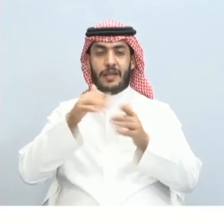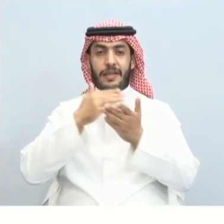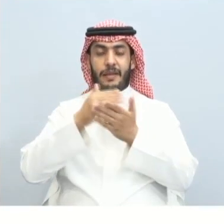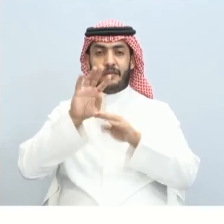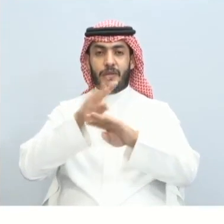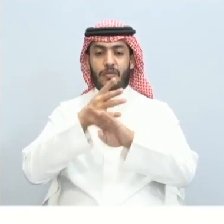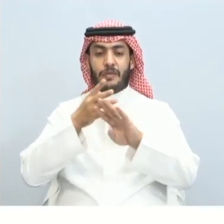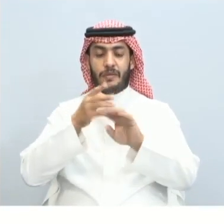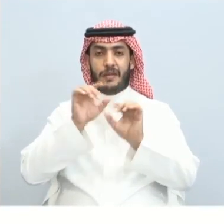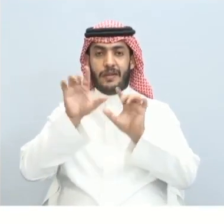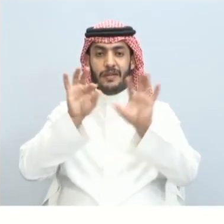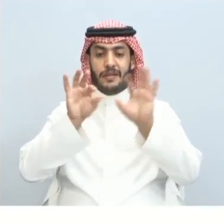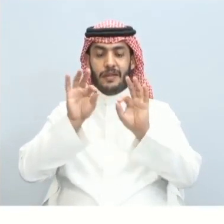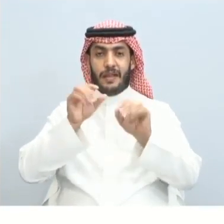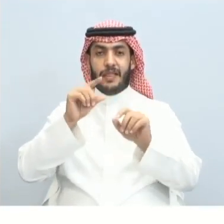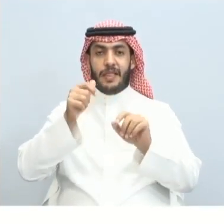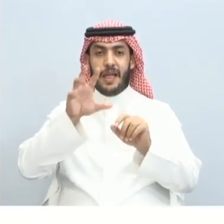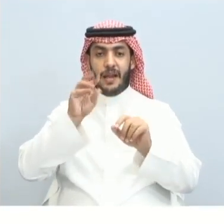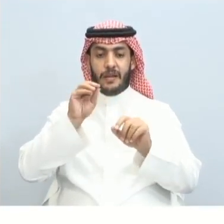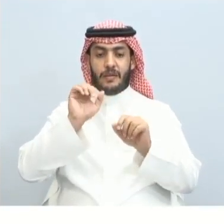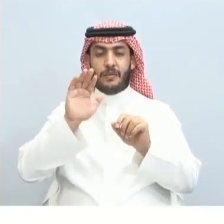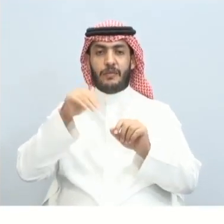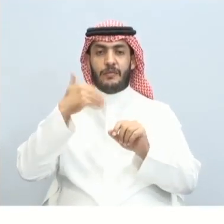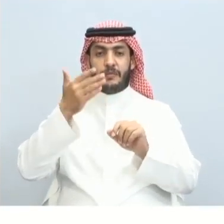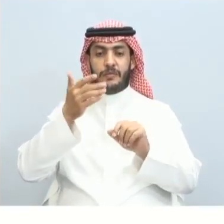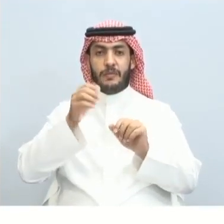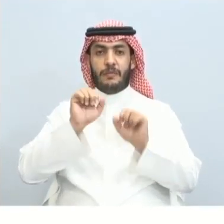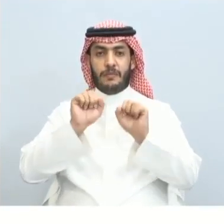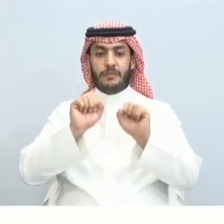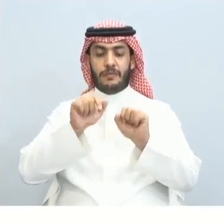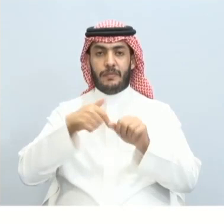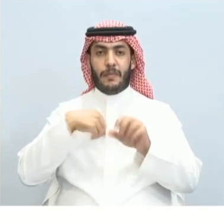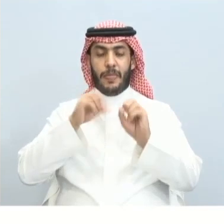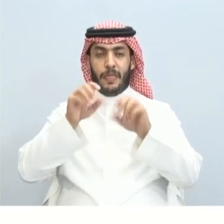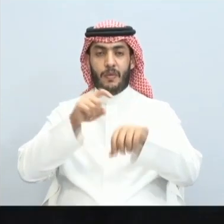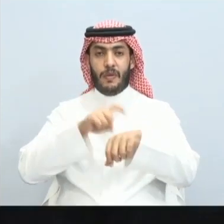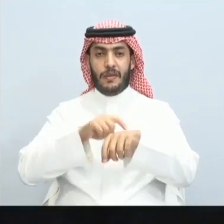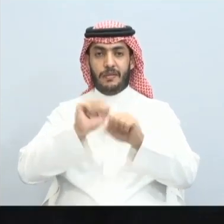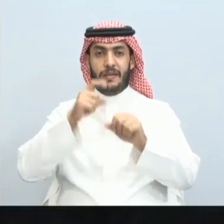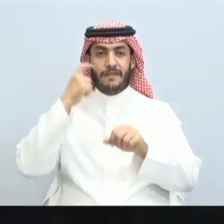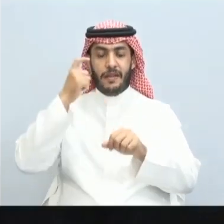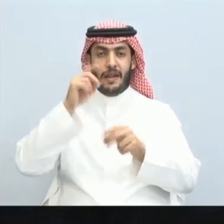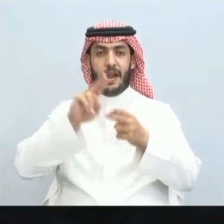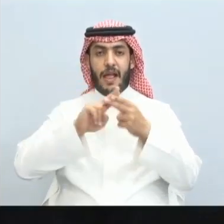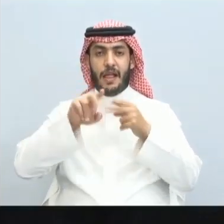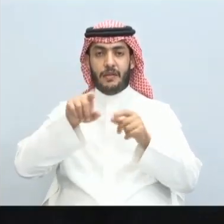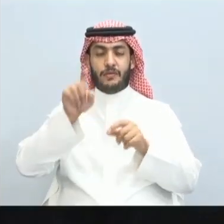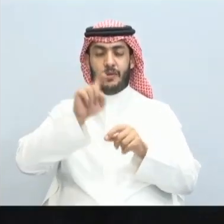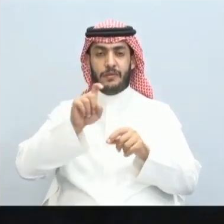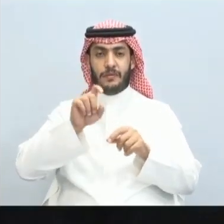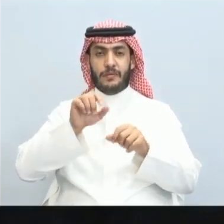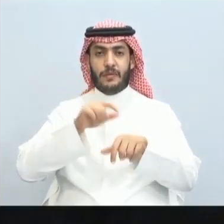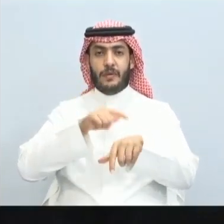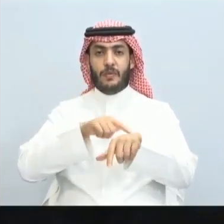نكمل هذا الجدول ونحدد مجال الداله وايضا المدى سوف اترك لكم الوقت للتفكير في حل هذا السؤال